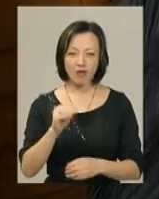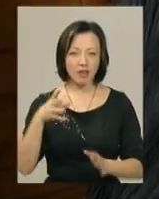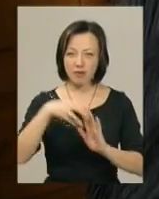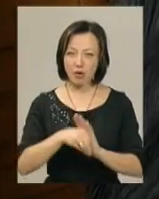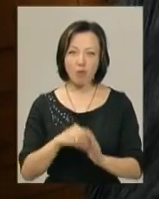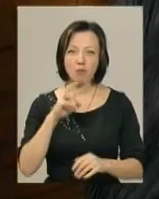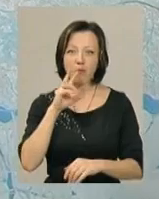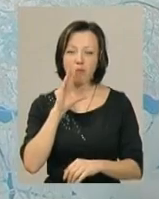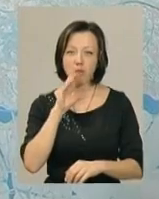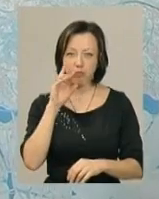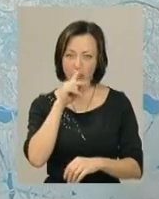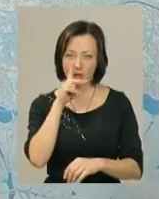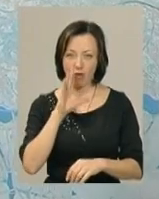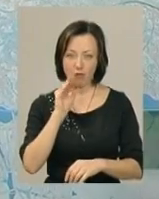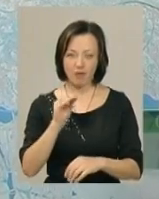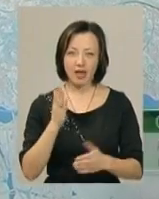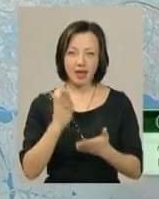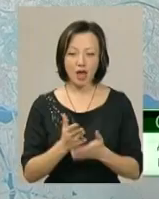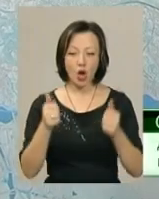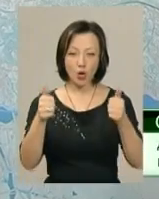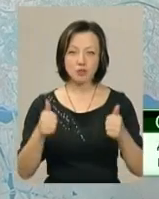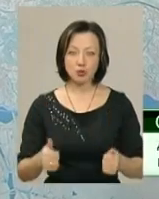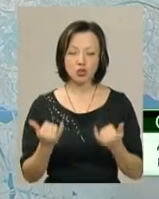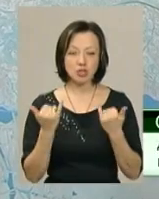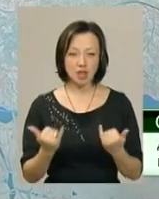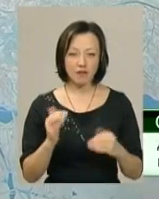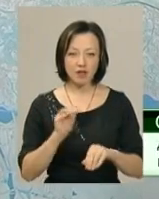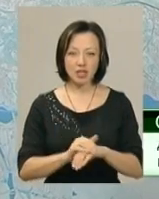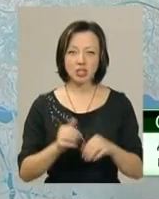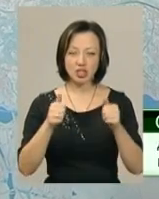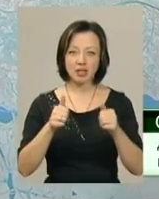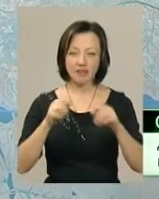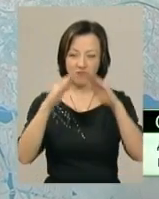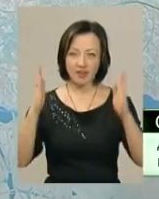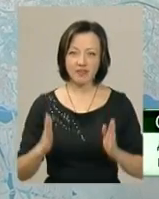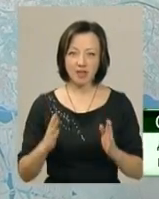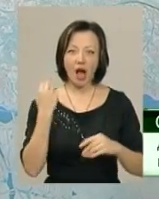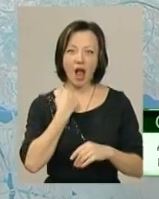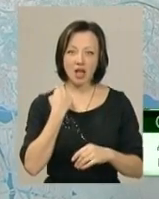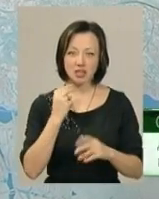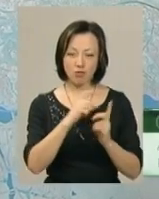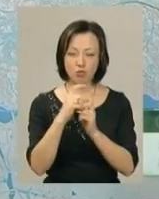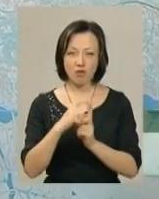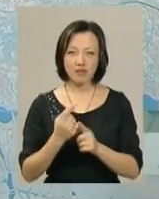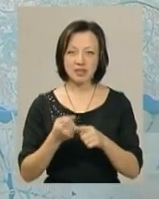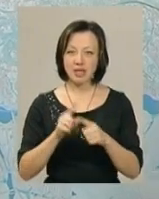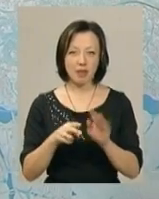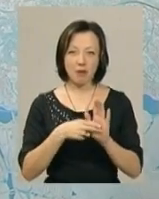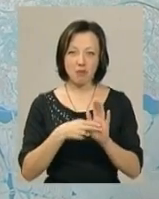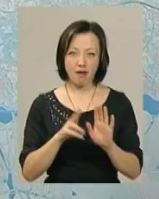містити мовних помилок. Там, де є розміщені зараз фактично вивіски англійськими буквами, але це не є